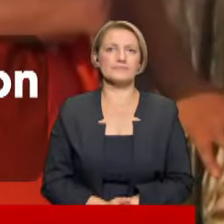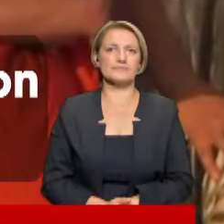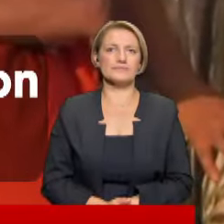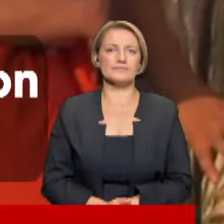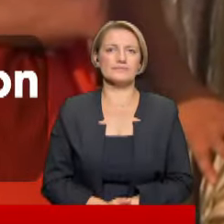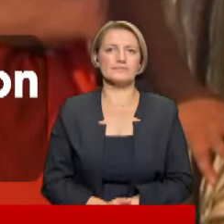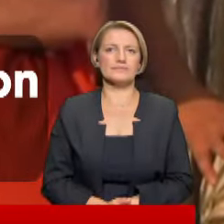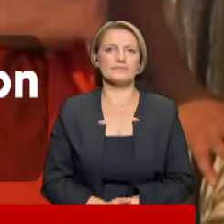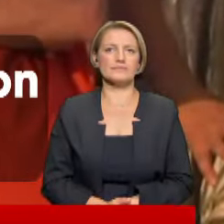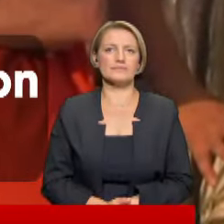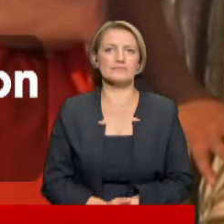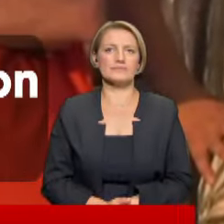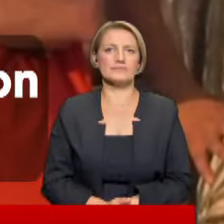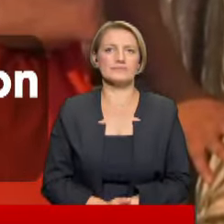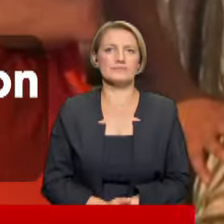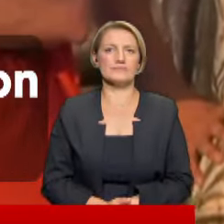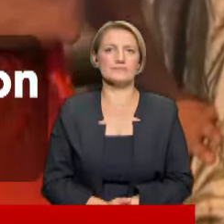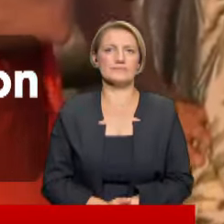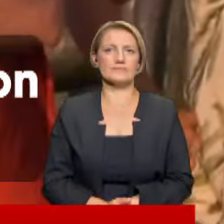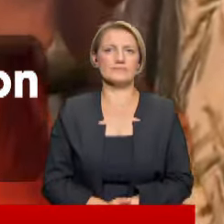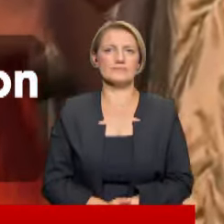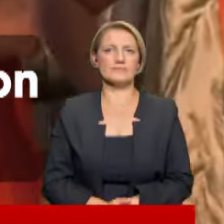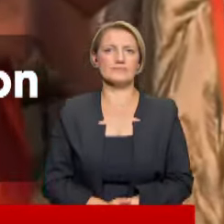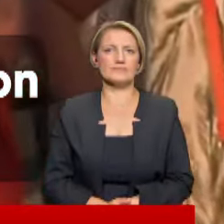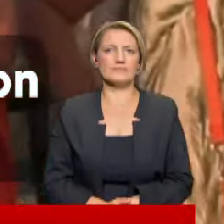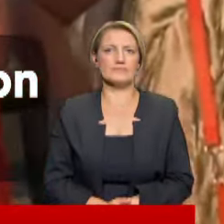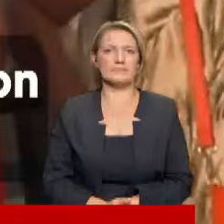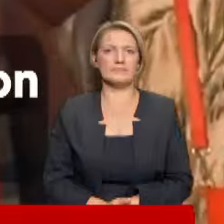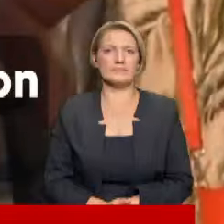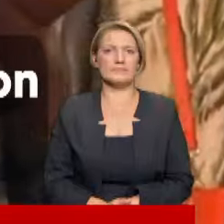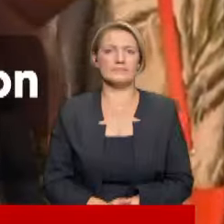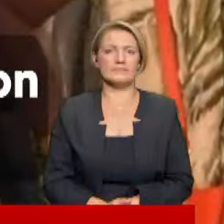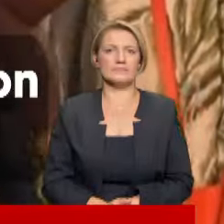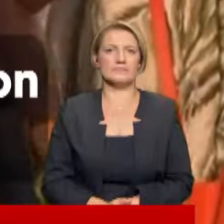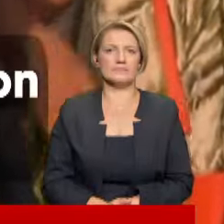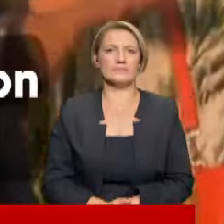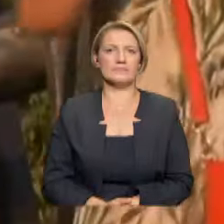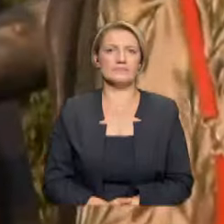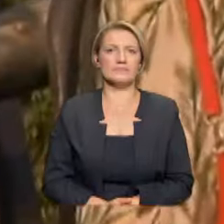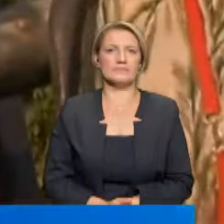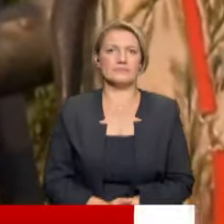Aç susuz beton zeminlere can çekişmesi için ölüme göndermeyeceğiz.